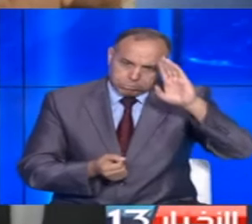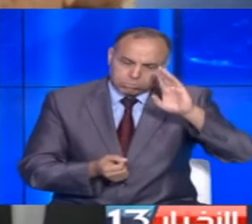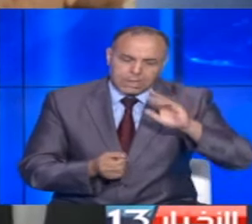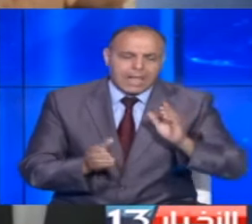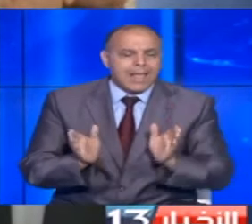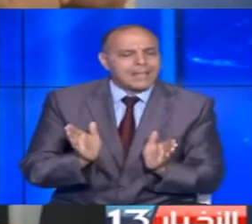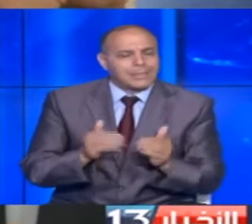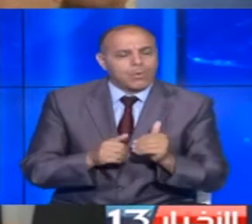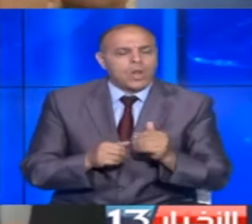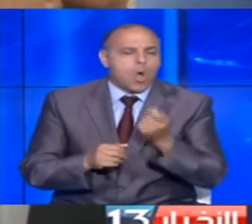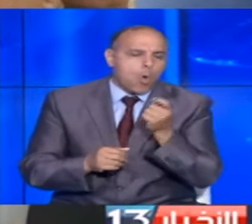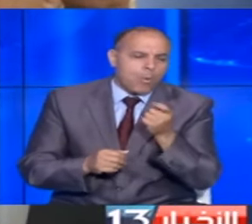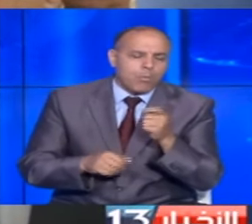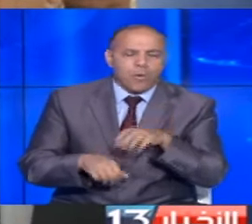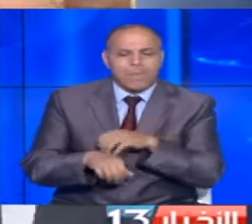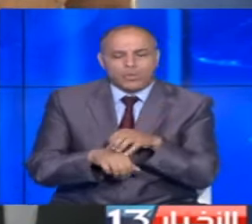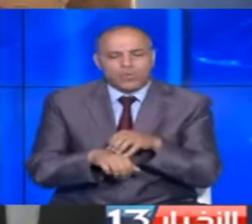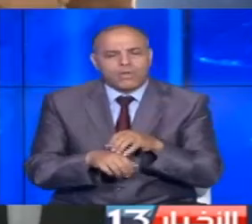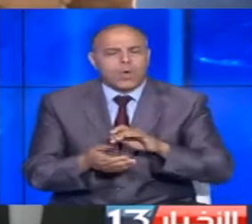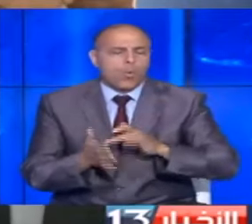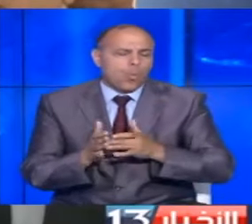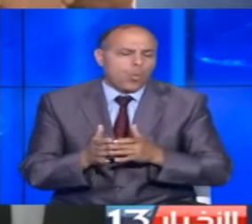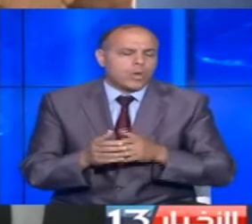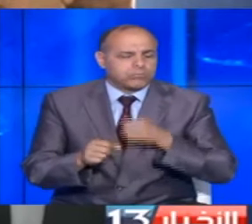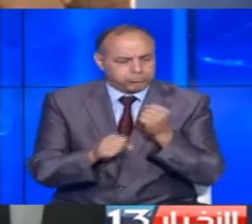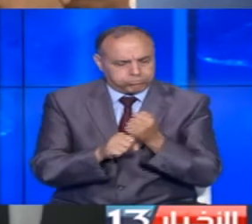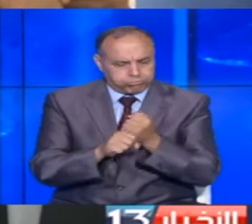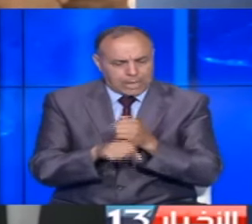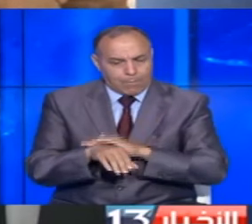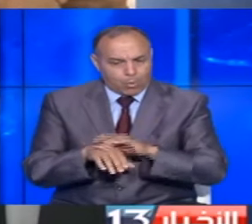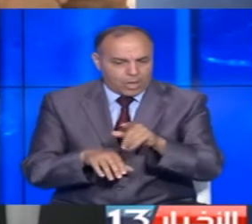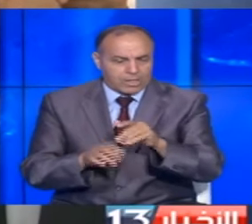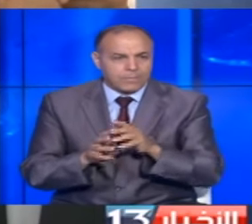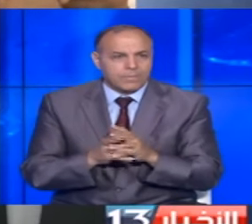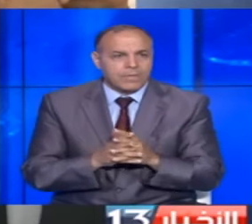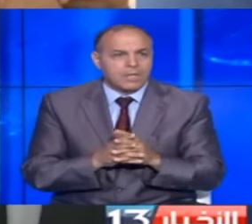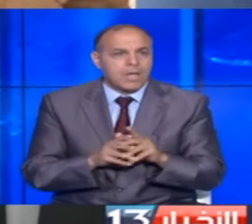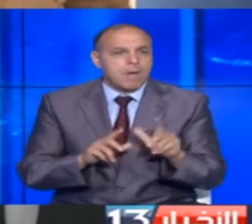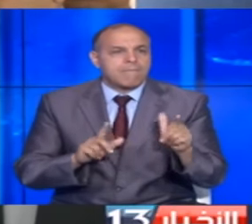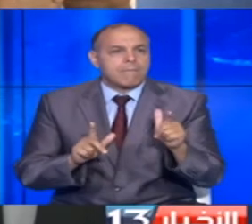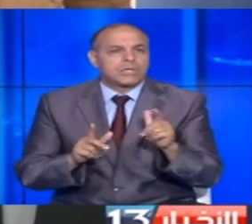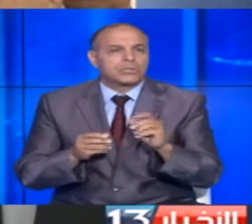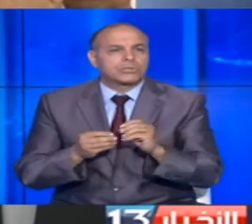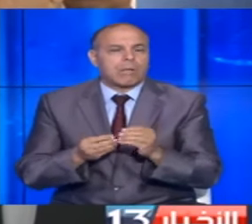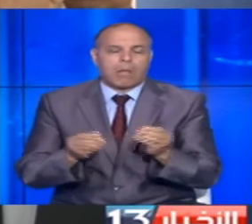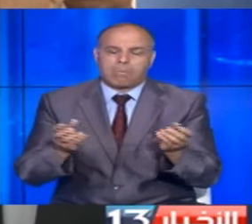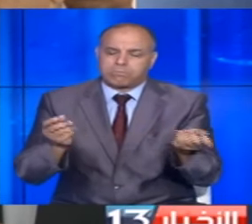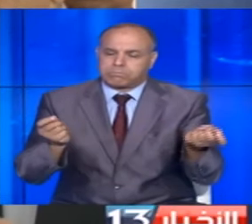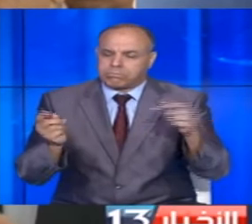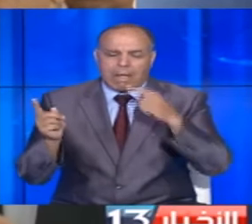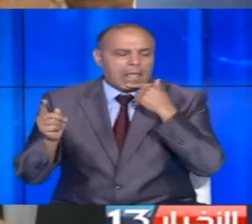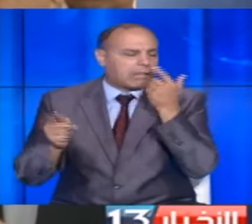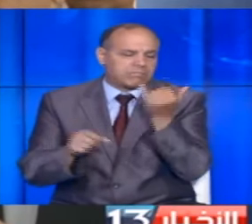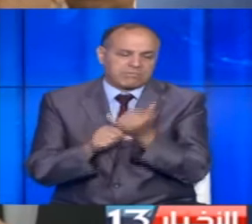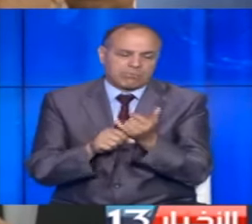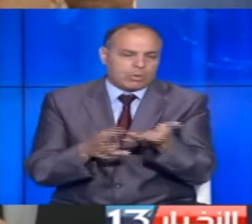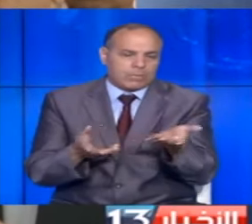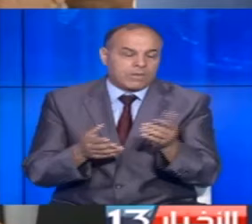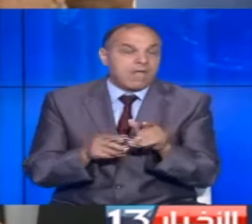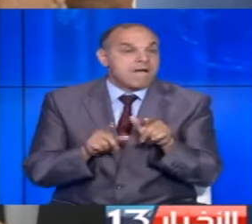الحبوب وال مندوب يكفي الحيه والولاده يخدم ها الموضوع كميات صحيح ليقولوا فيه